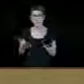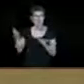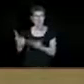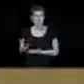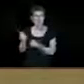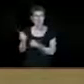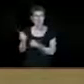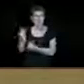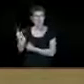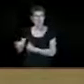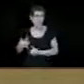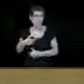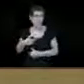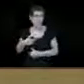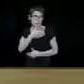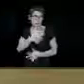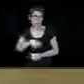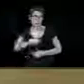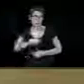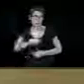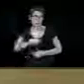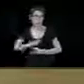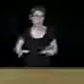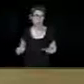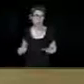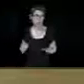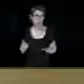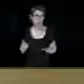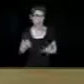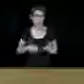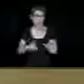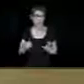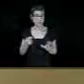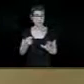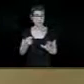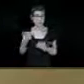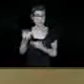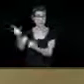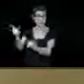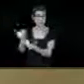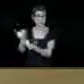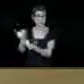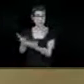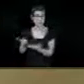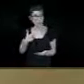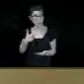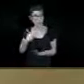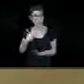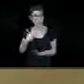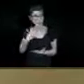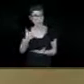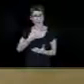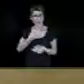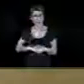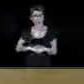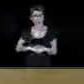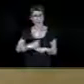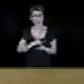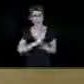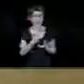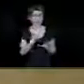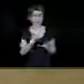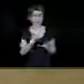qu'on se fait à nous-mêmes, et que normalement un vœu doit s'adresser à une autre instance qu'à nous-mêmes. Ensuite, je me permets d'être un peu surpris, parce